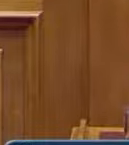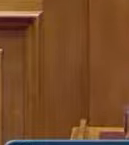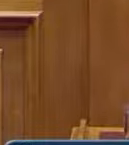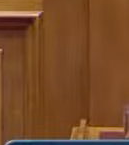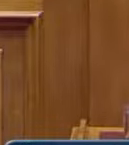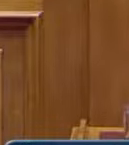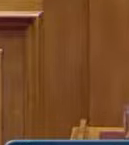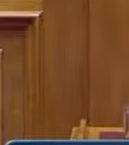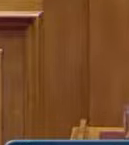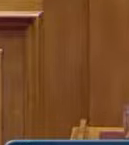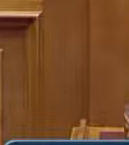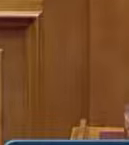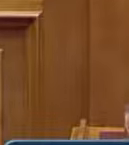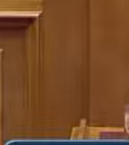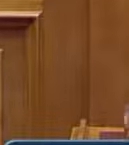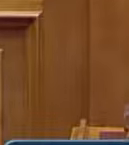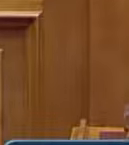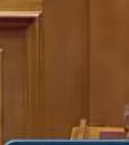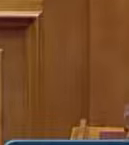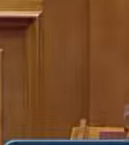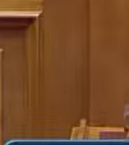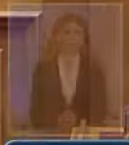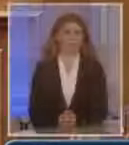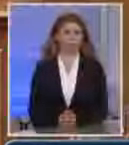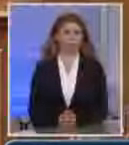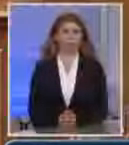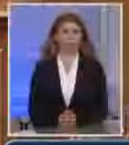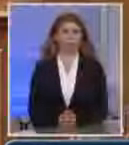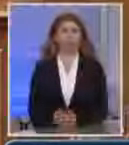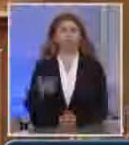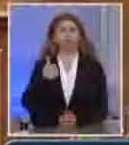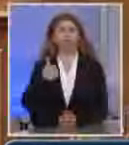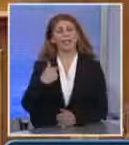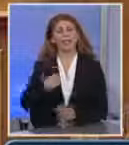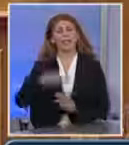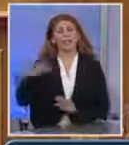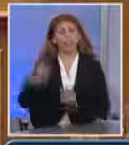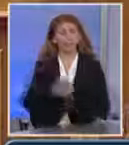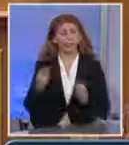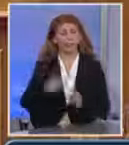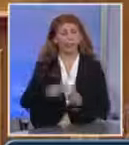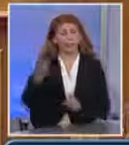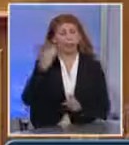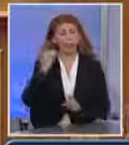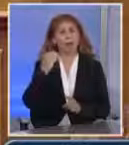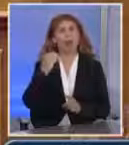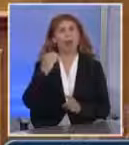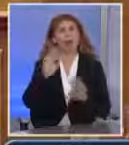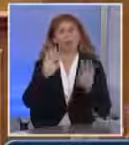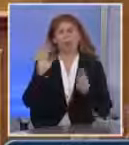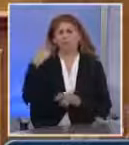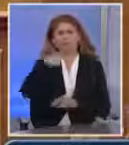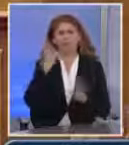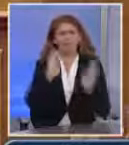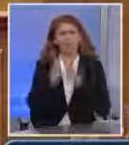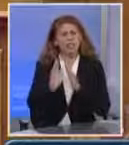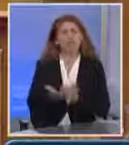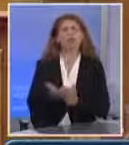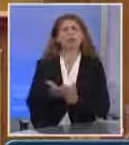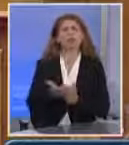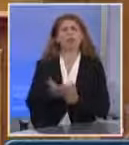ΣΥΡΙΖΑ, ΑΝΕΛ έμαθαν Twitter, έμαθαν Facebook, αλλά δεν έχουν ακούσει τίποτα για την επιστολική ψήφο. Άραγε, κύριοι συνάδελφοι, από πού